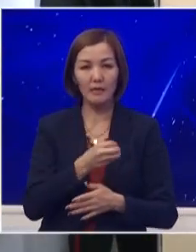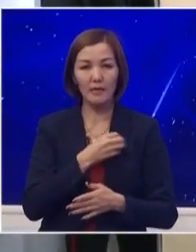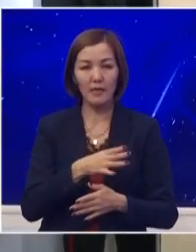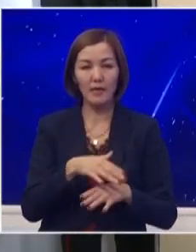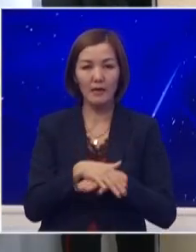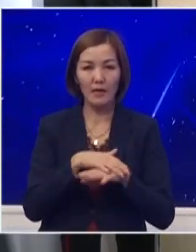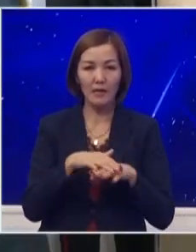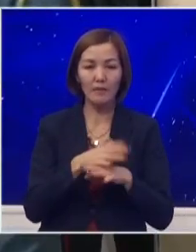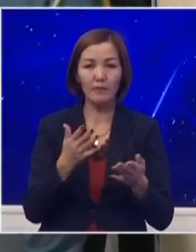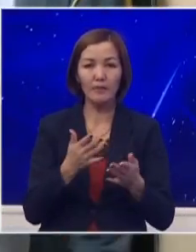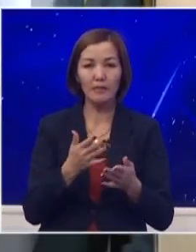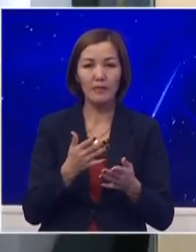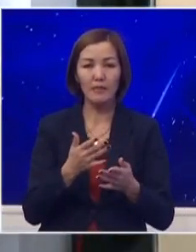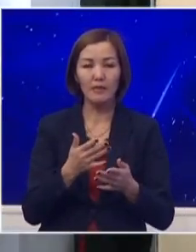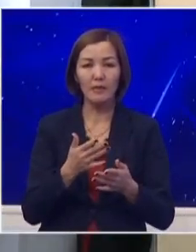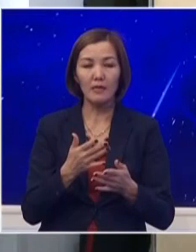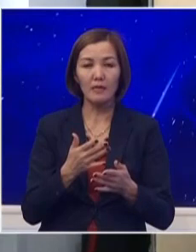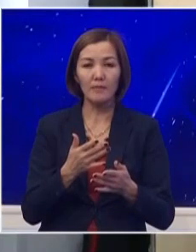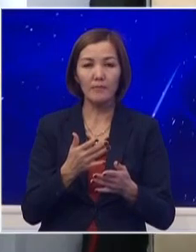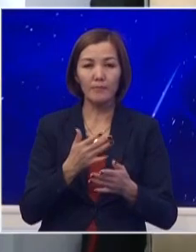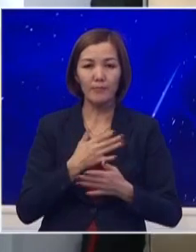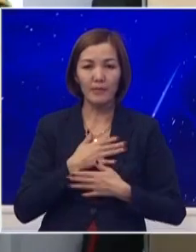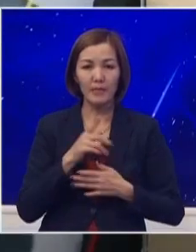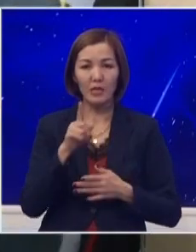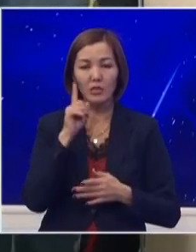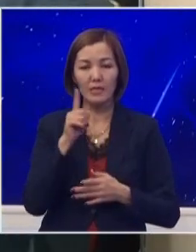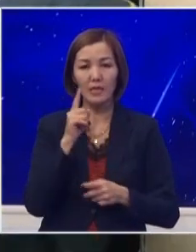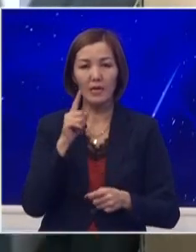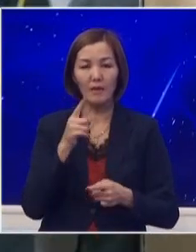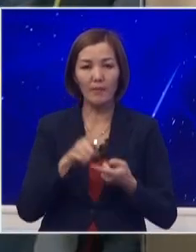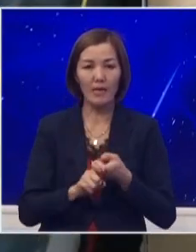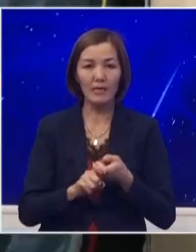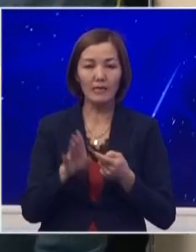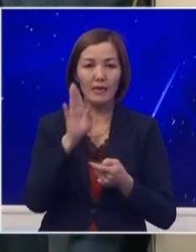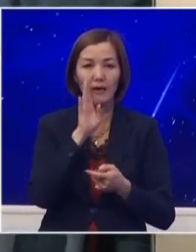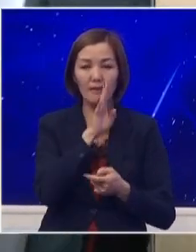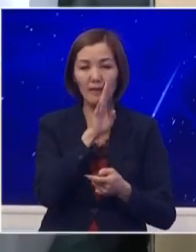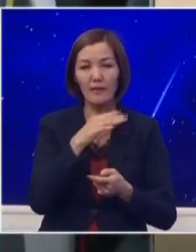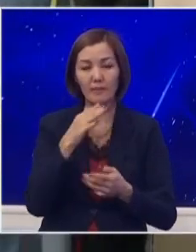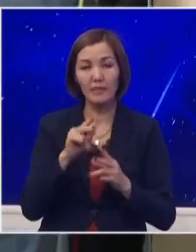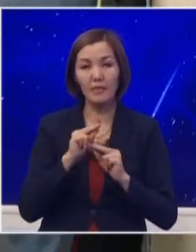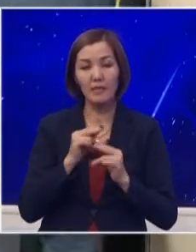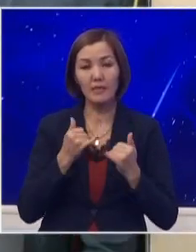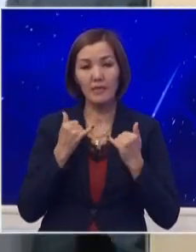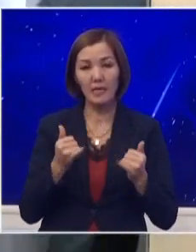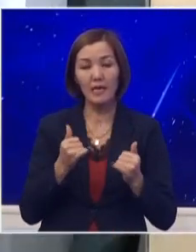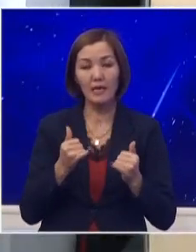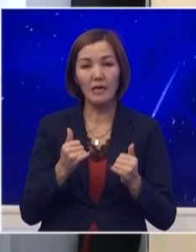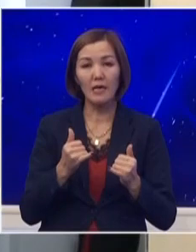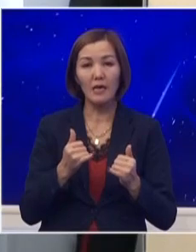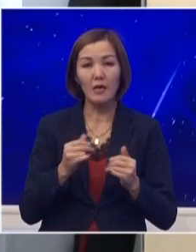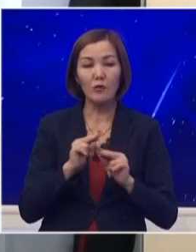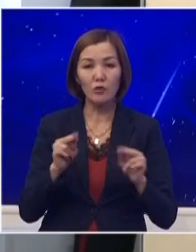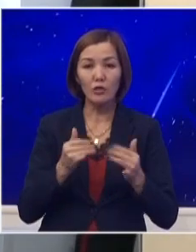екеміз. Елдің аманаты біздің қолымызда екен. Ата-анамызды сыйлайық, ұстаздарымызды құрметтейік. Жақсылыққа жүрегіміз жақын болсын